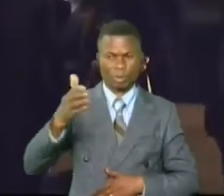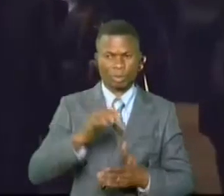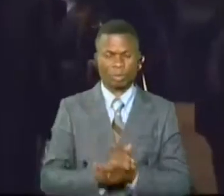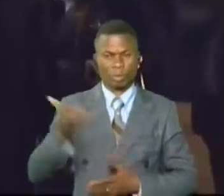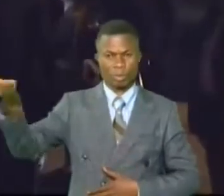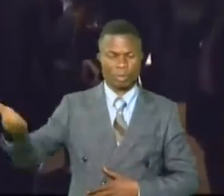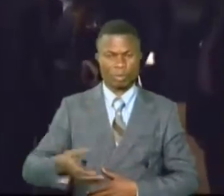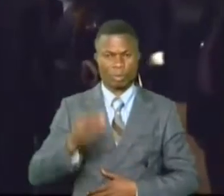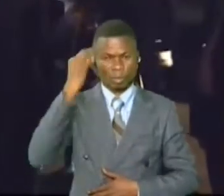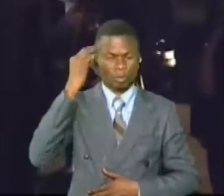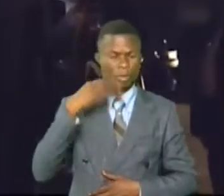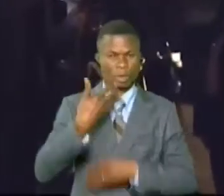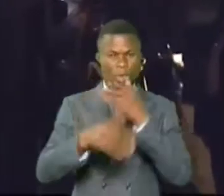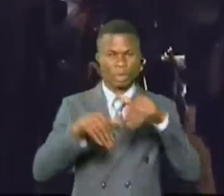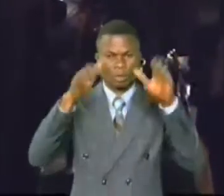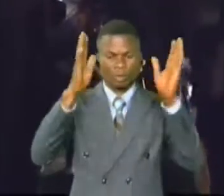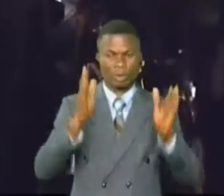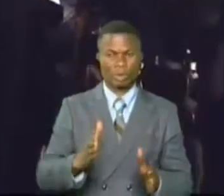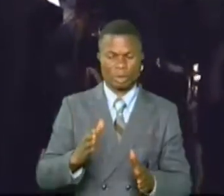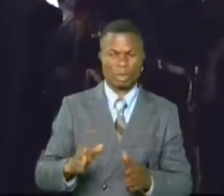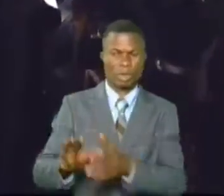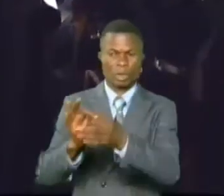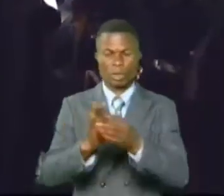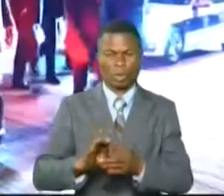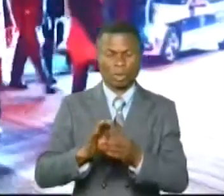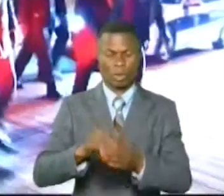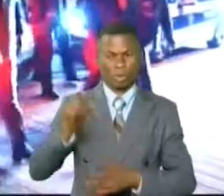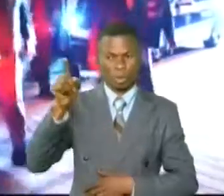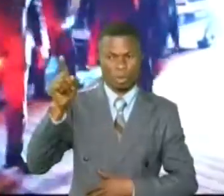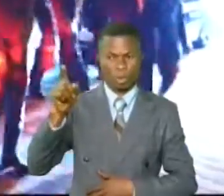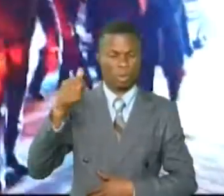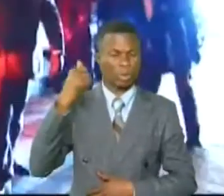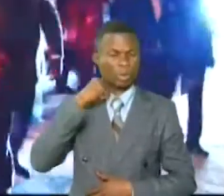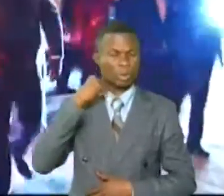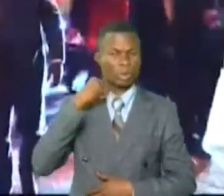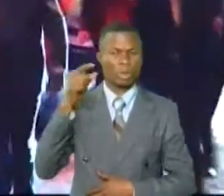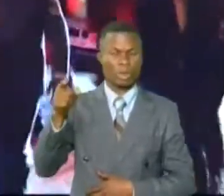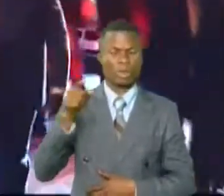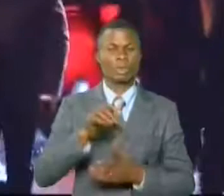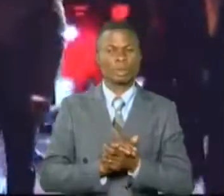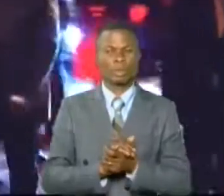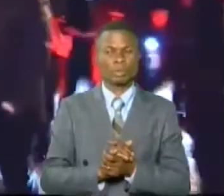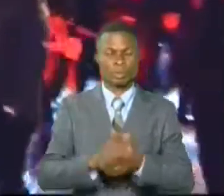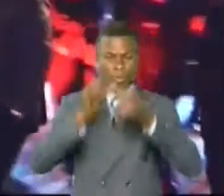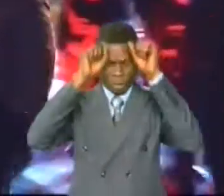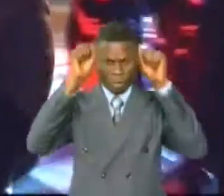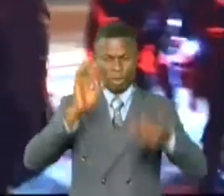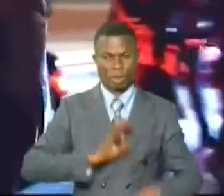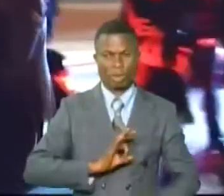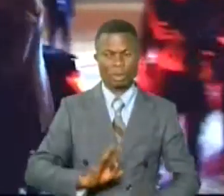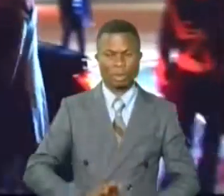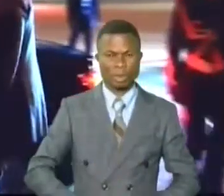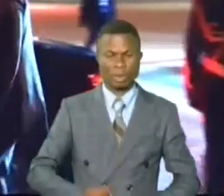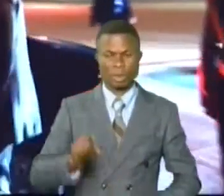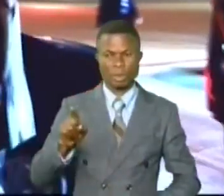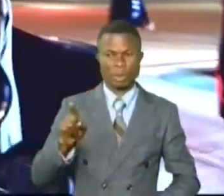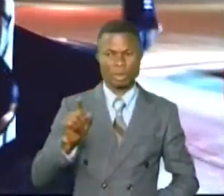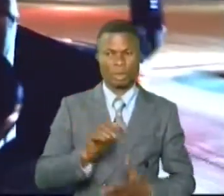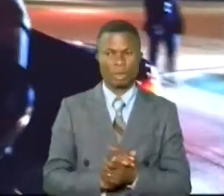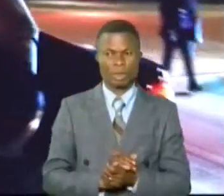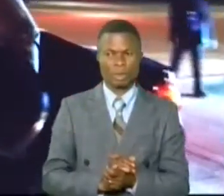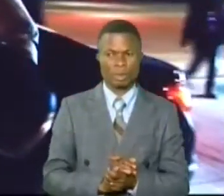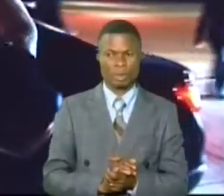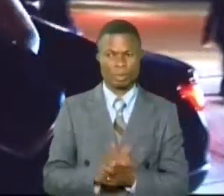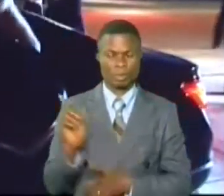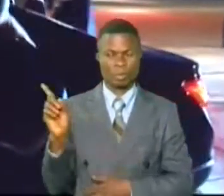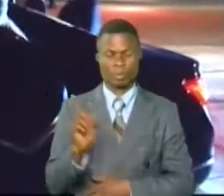Accueilli par le ministre des Affaires étrangères et de la coopération du Botswana, Dr Lemogang Kwape, le président de la République démocratique du Congo et bientôt